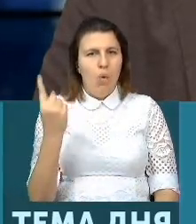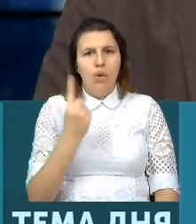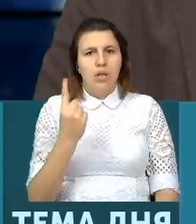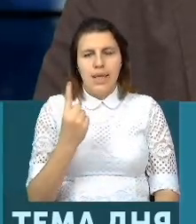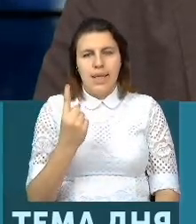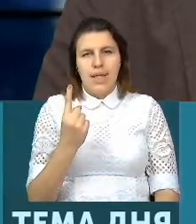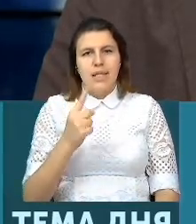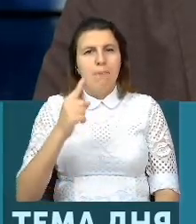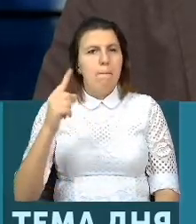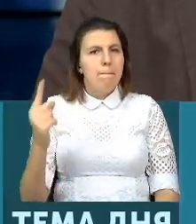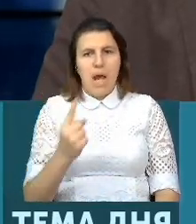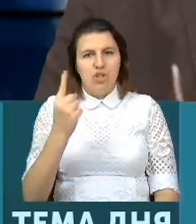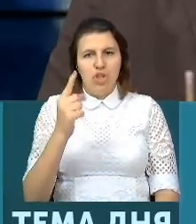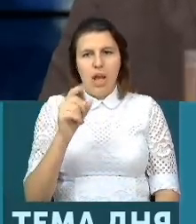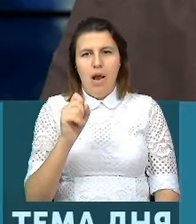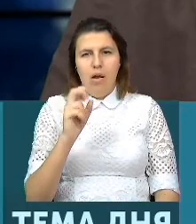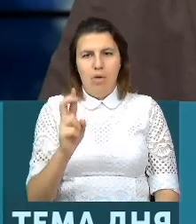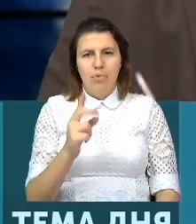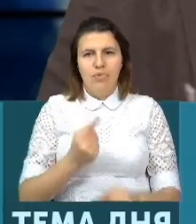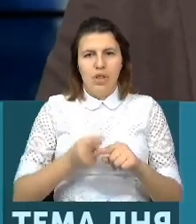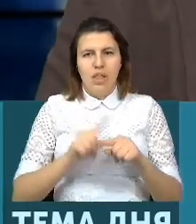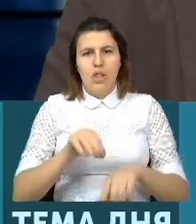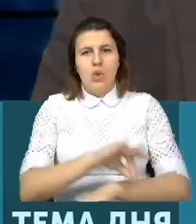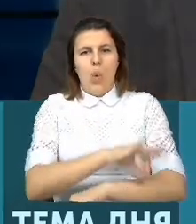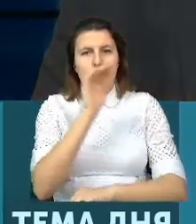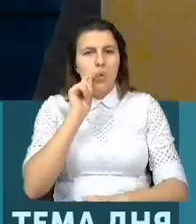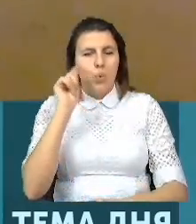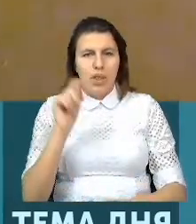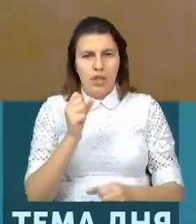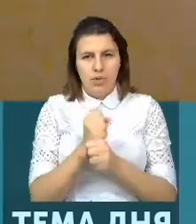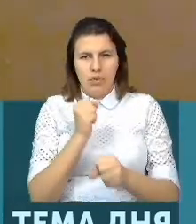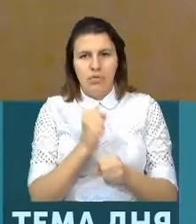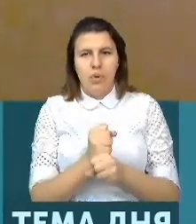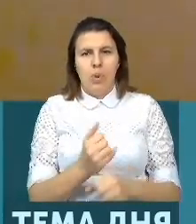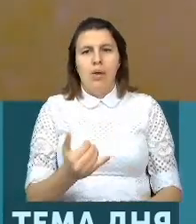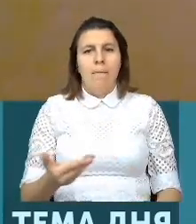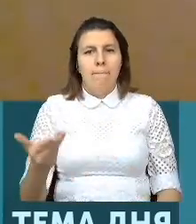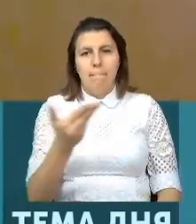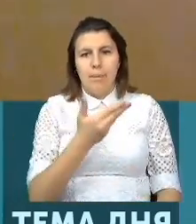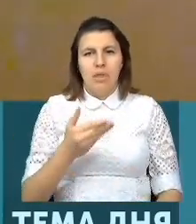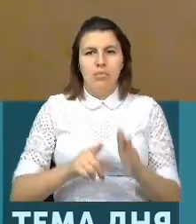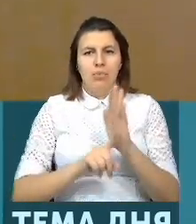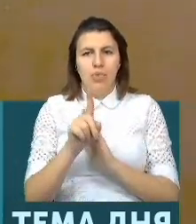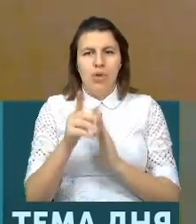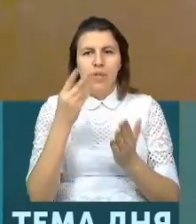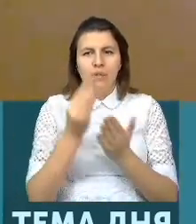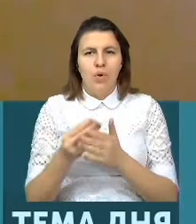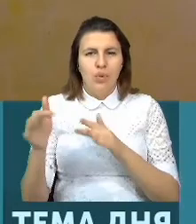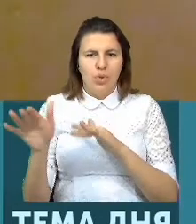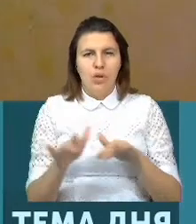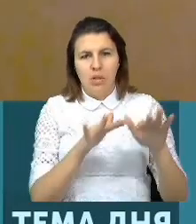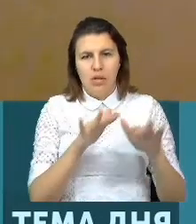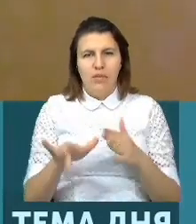який створився у нас на сході України. Ми починали свою діяльність в місті